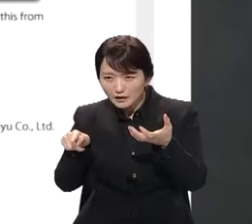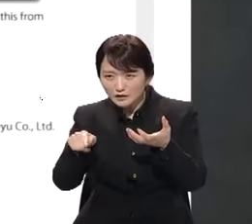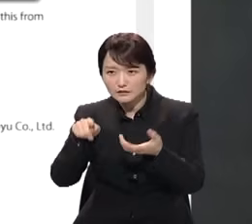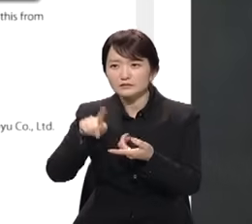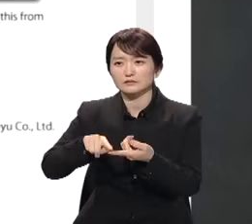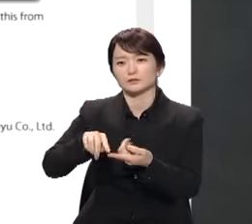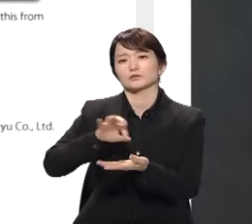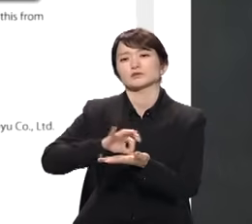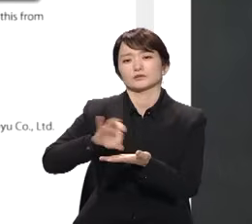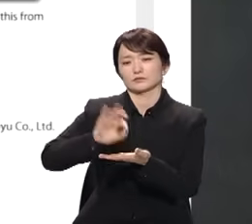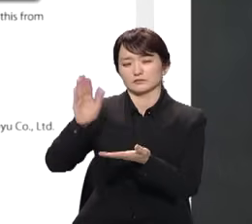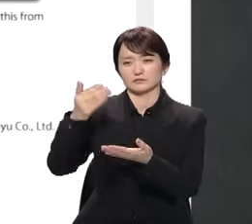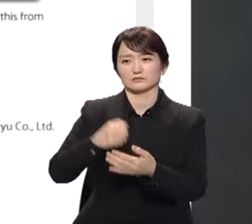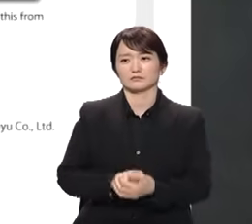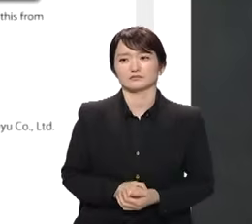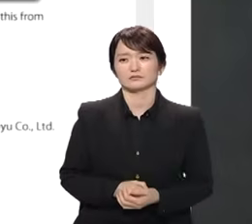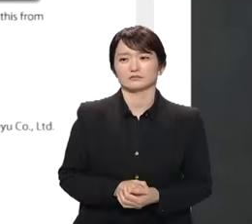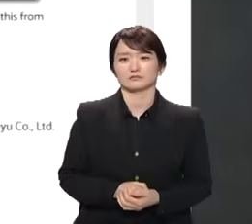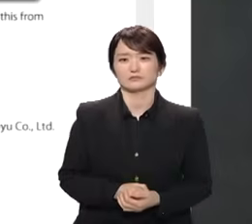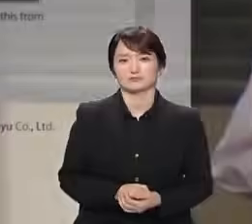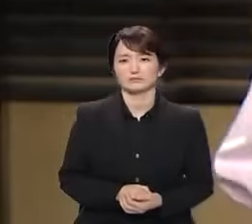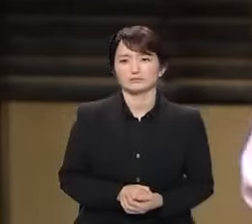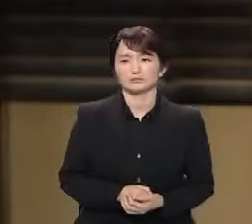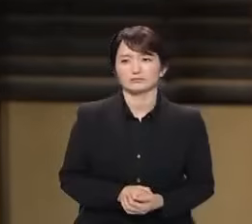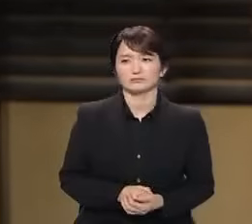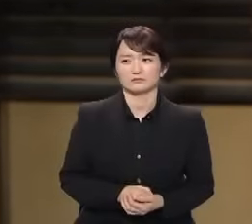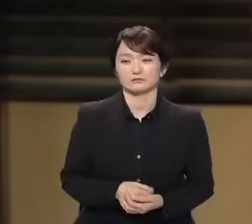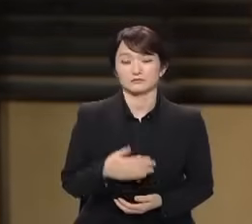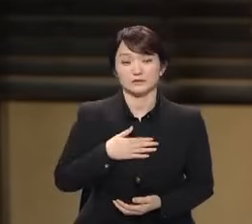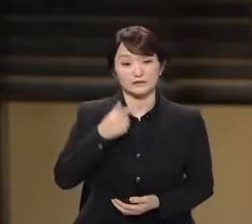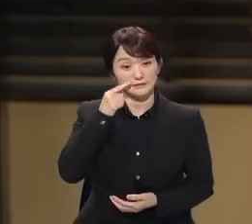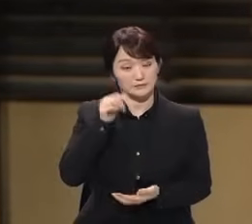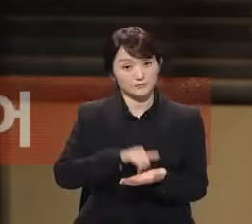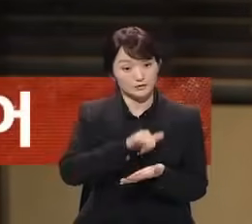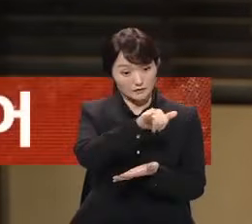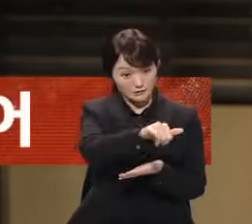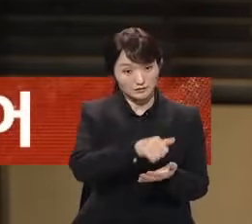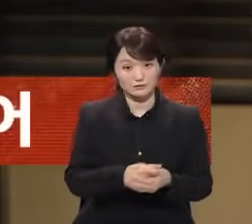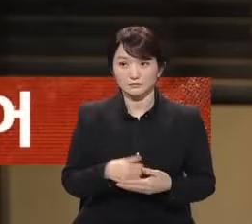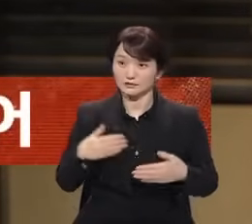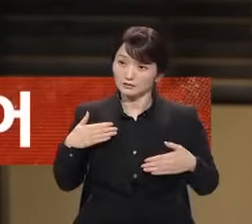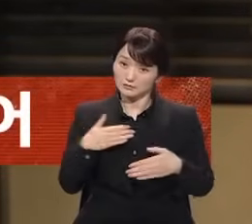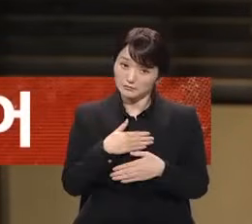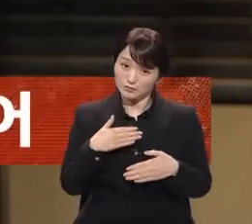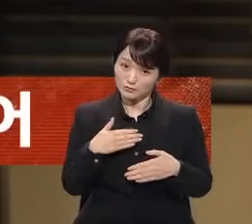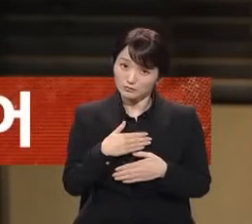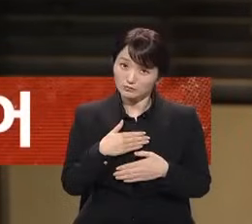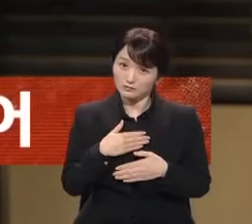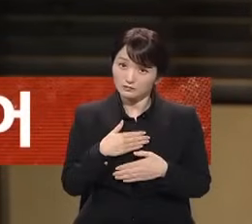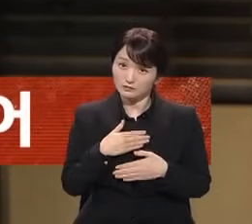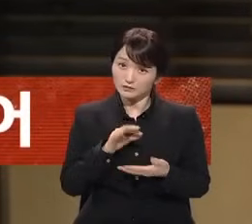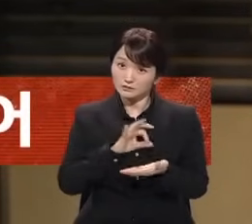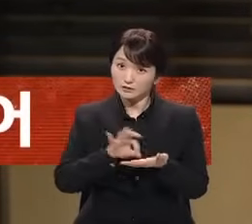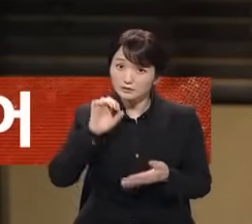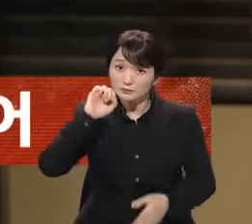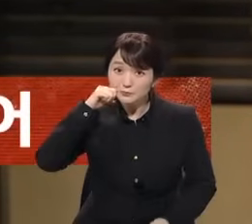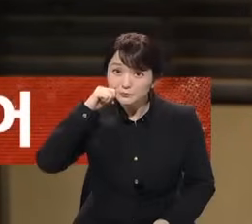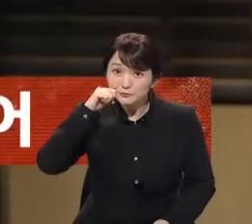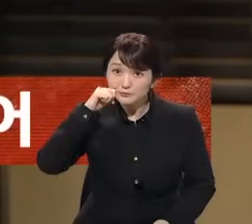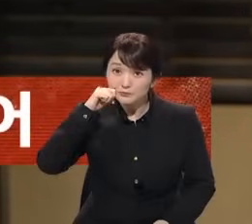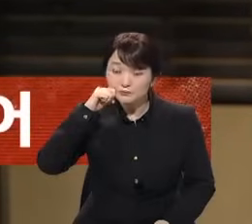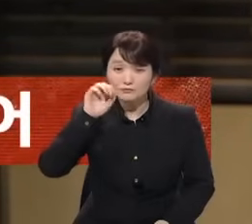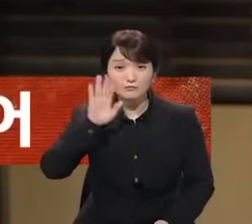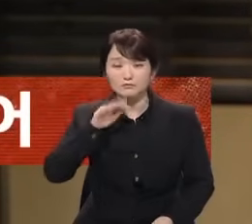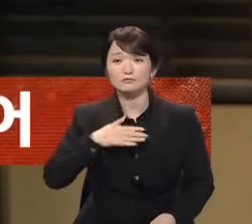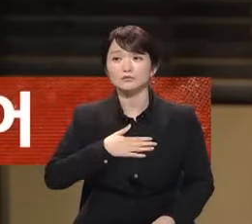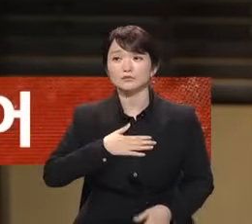되거든요. 그럼에도 불구하고 그거 쓰지 않았다. 저도 뭐 일본에 가가지고 목욕탕을 이용한 적이 있는데 어렵나요 그게? 제가 잘 몰라. 저는